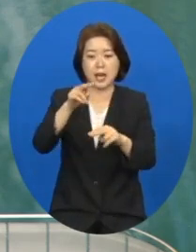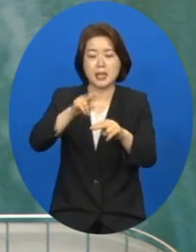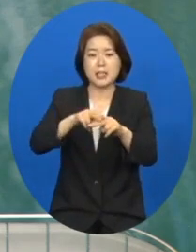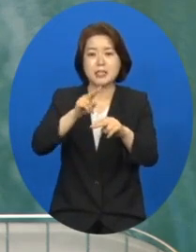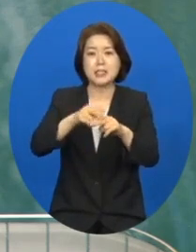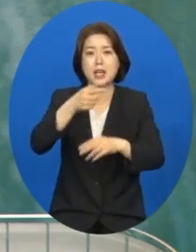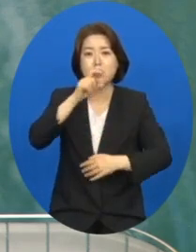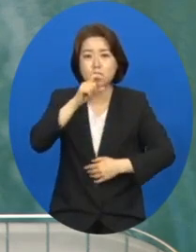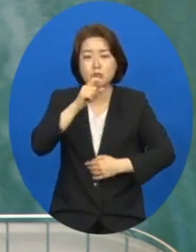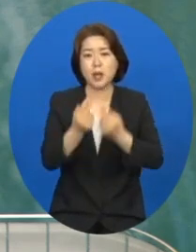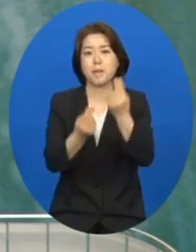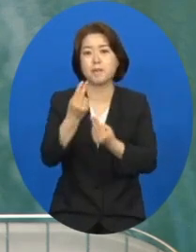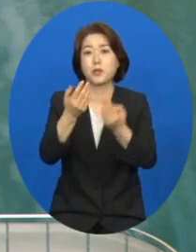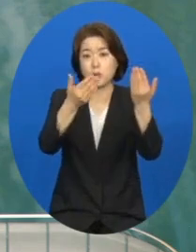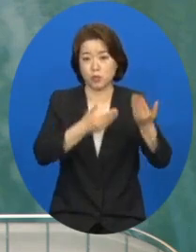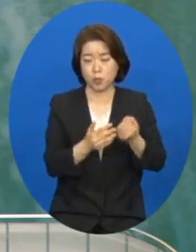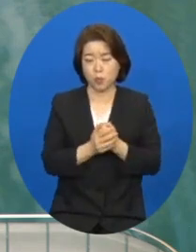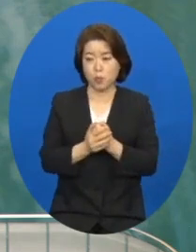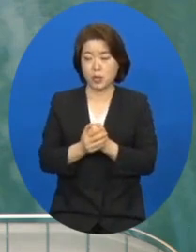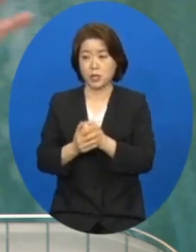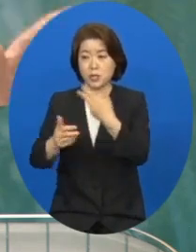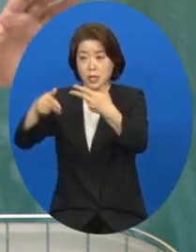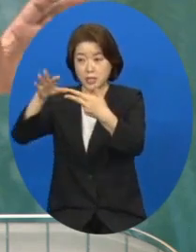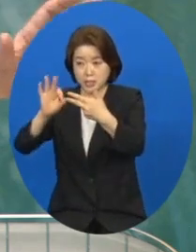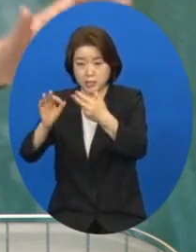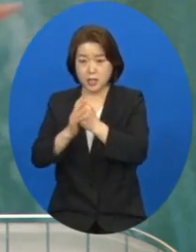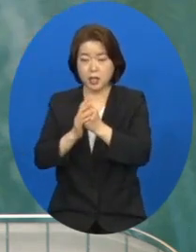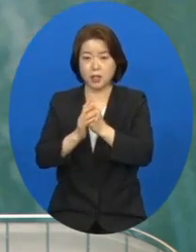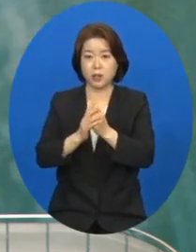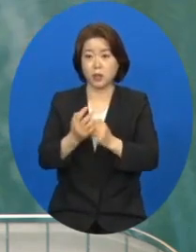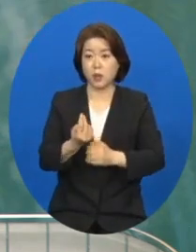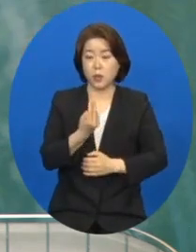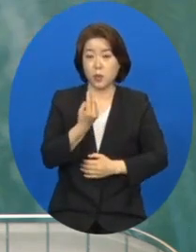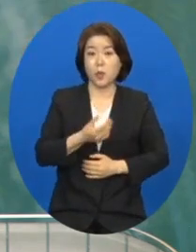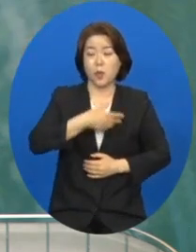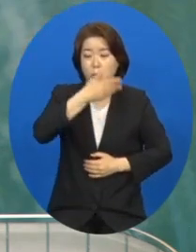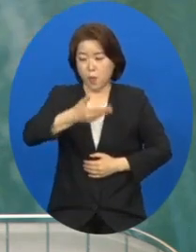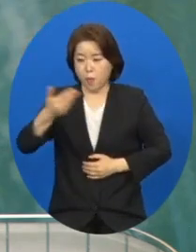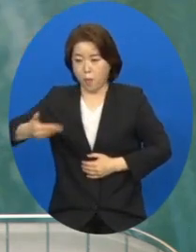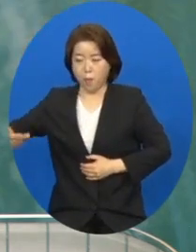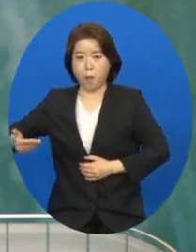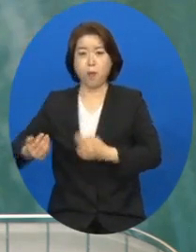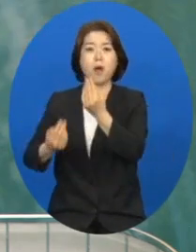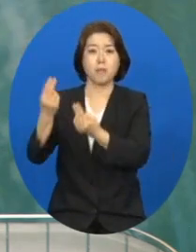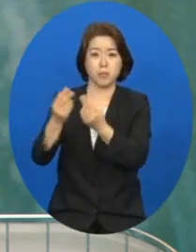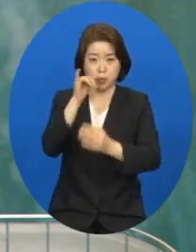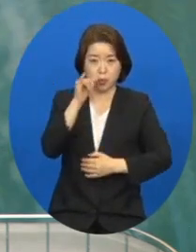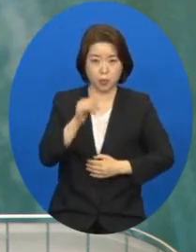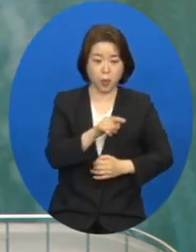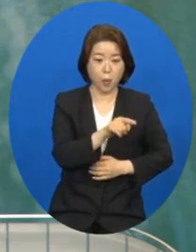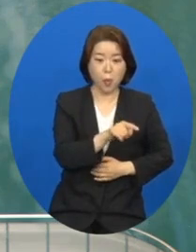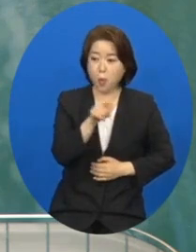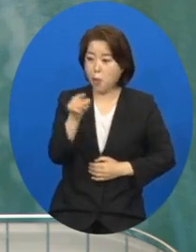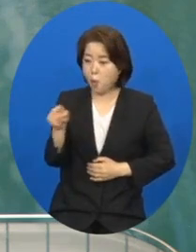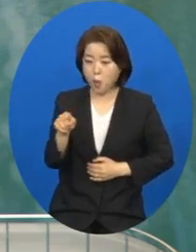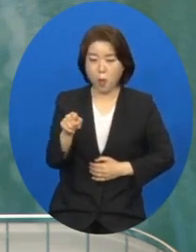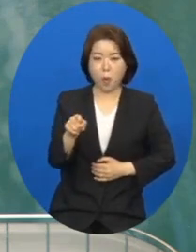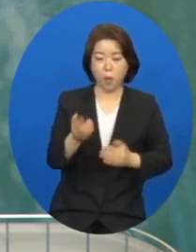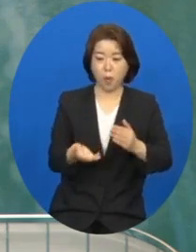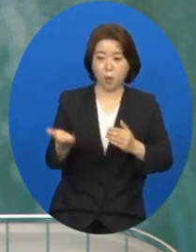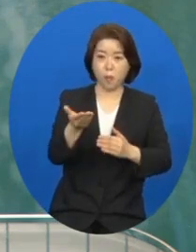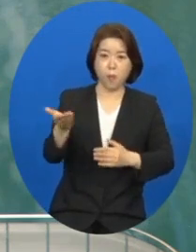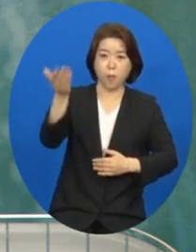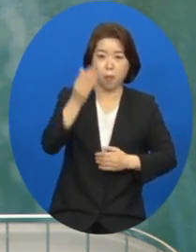그런데 요한복음 7장에 가서는 생수의 강에다가 비유하셨습니다. 성령의 역사가 샘물과